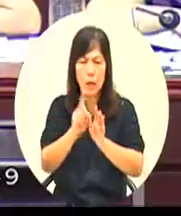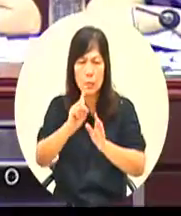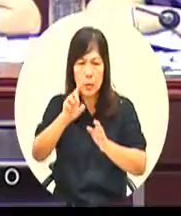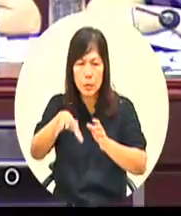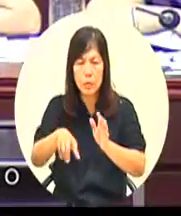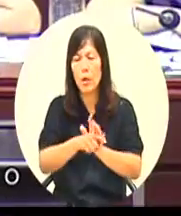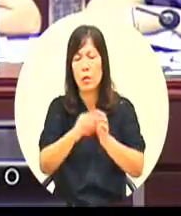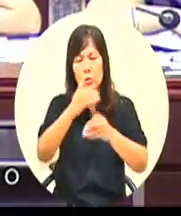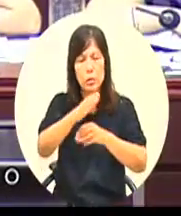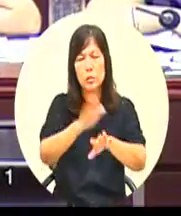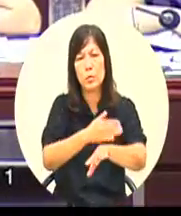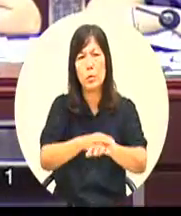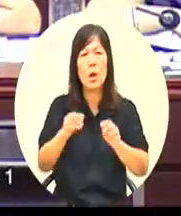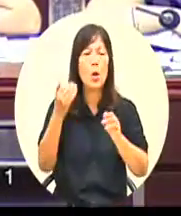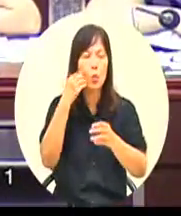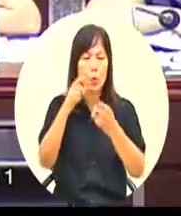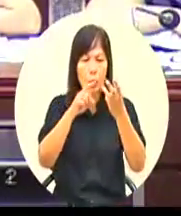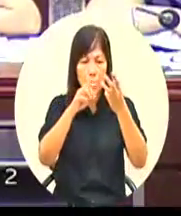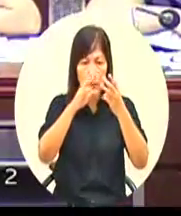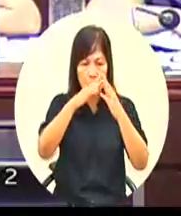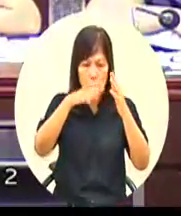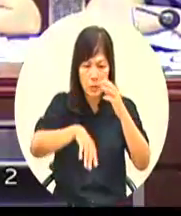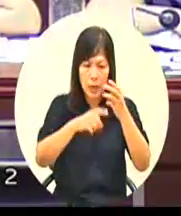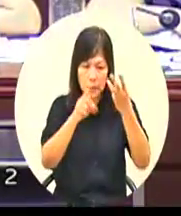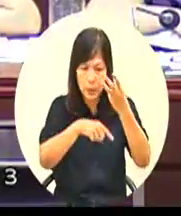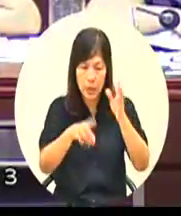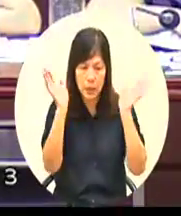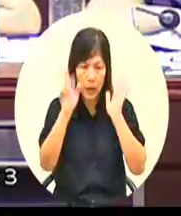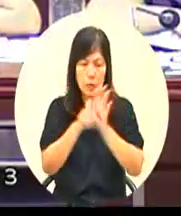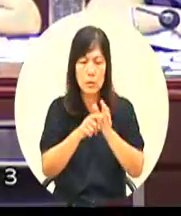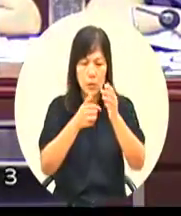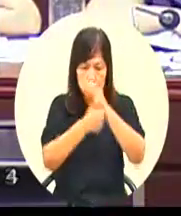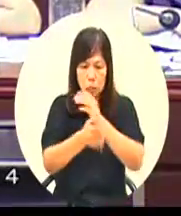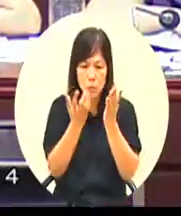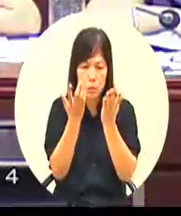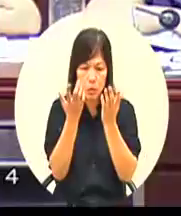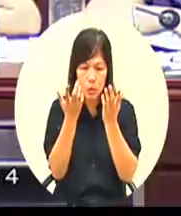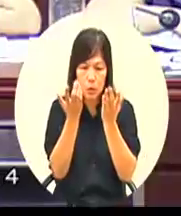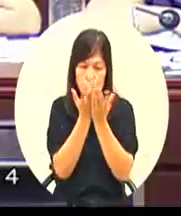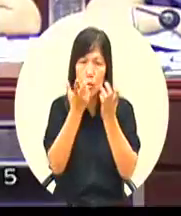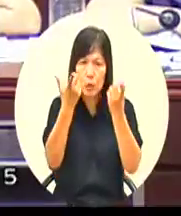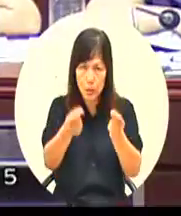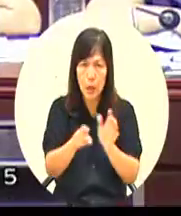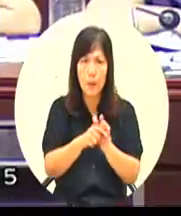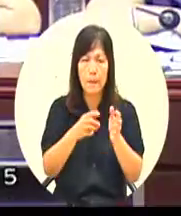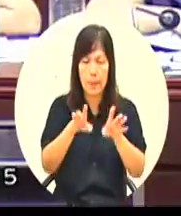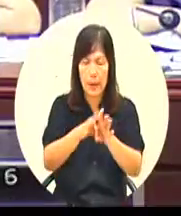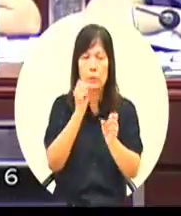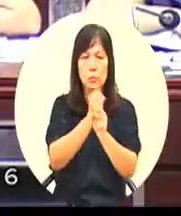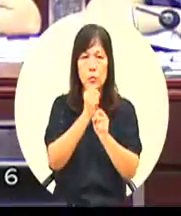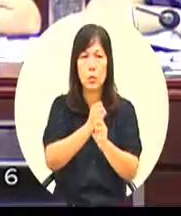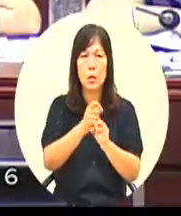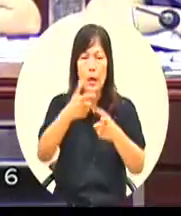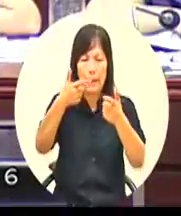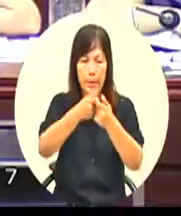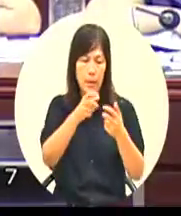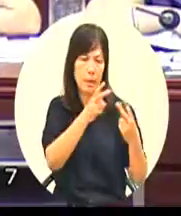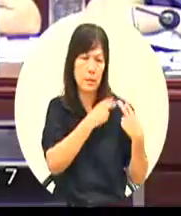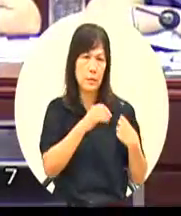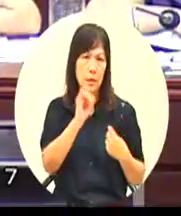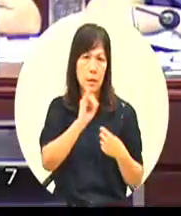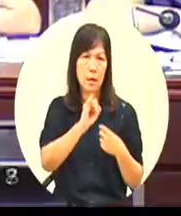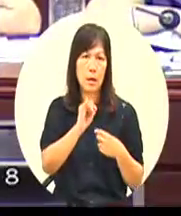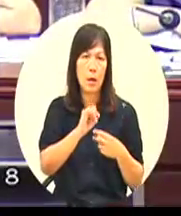有三个小孩的话，尽量优先入同一个园，用这个方式来进行。那另外配合这个蔡英文总统的扩